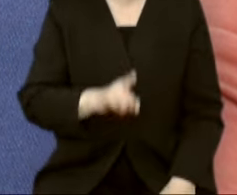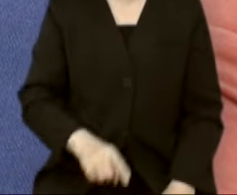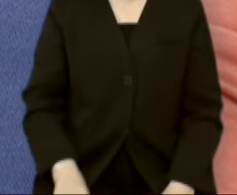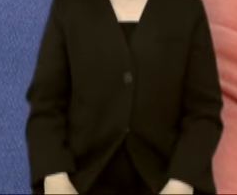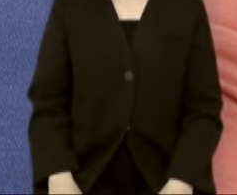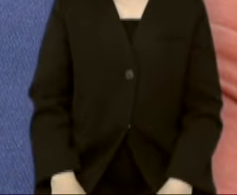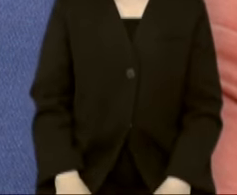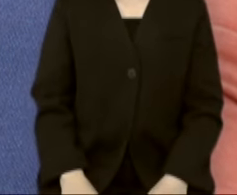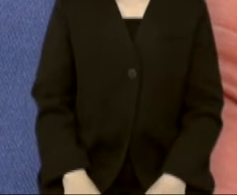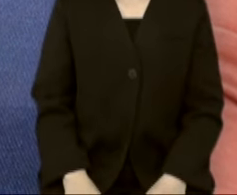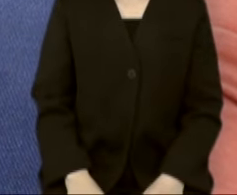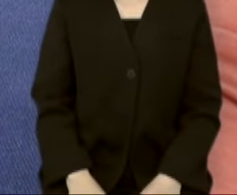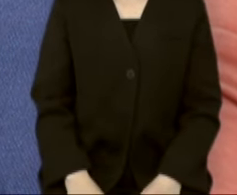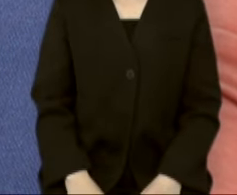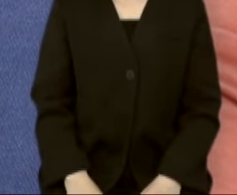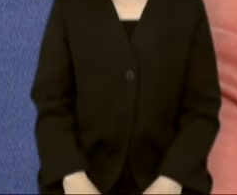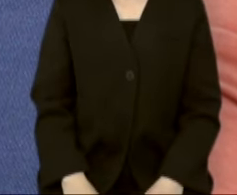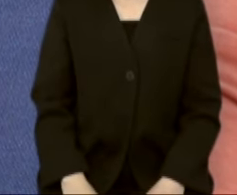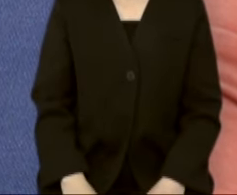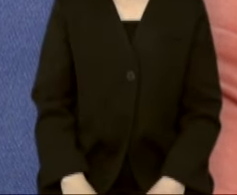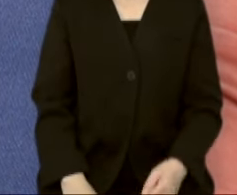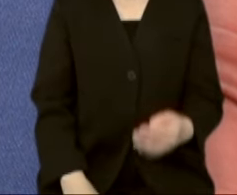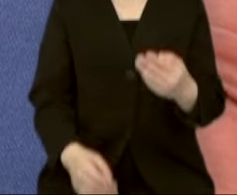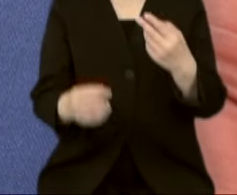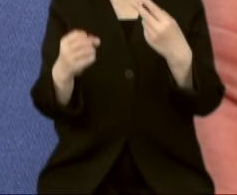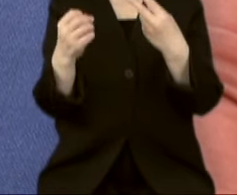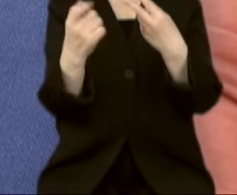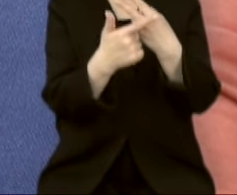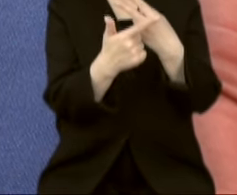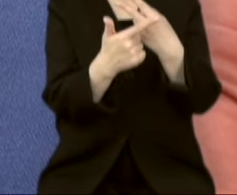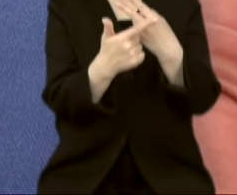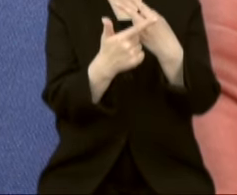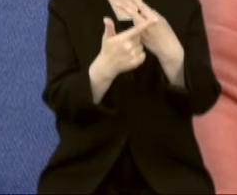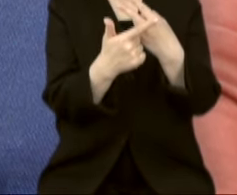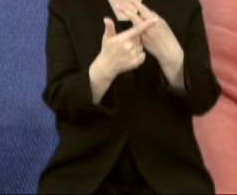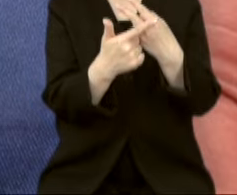했어요. 그래서 니고딤에 대해서 얘기하고, 그러니까